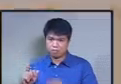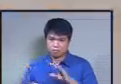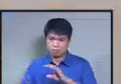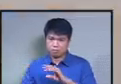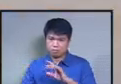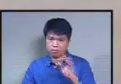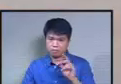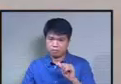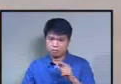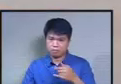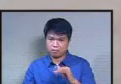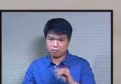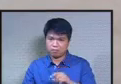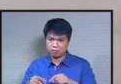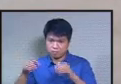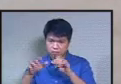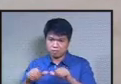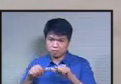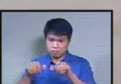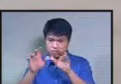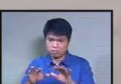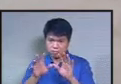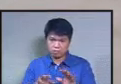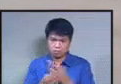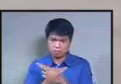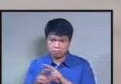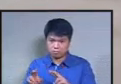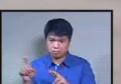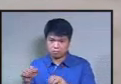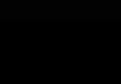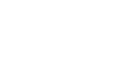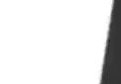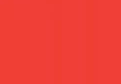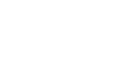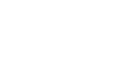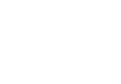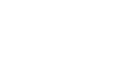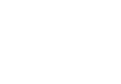walang tigil na pagbuhos, kaya nagpatupad na po ng rescue operation sa mga apektado residente.